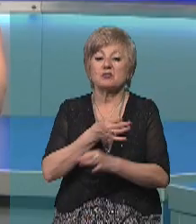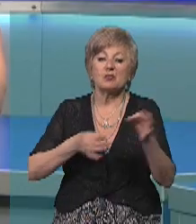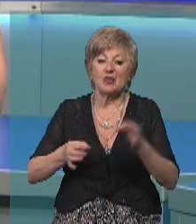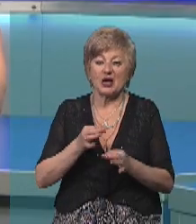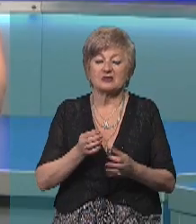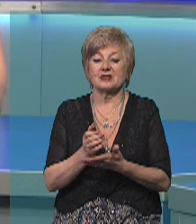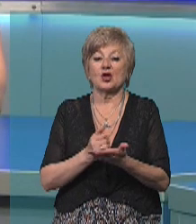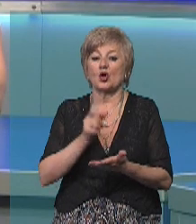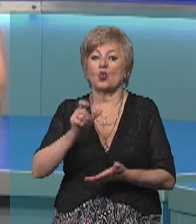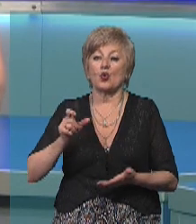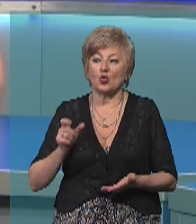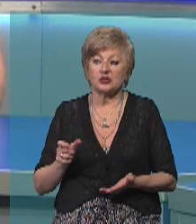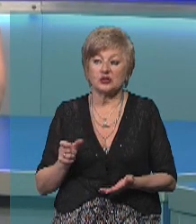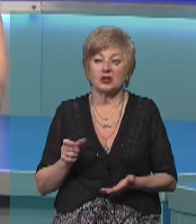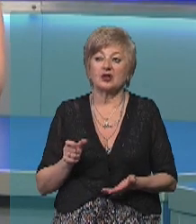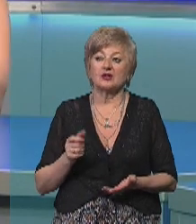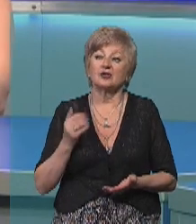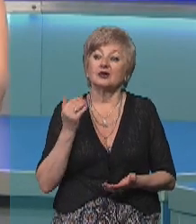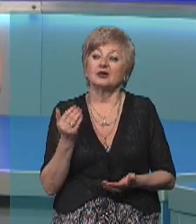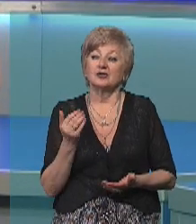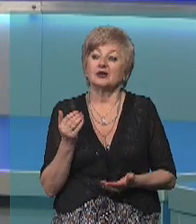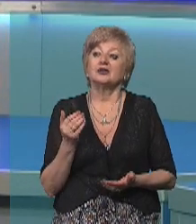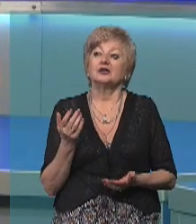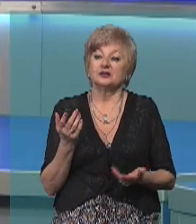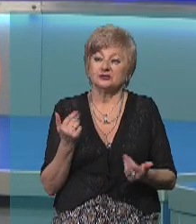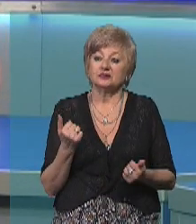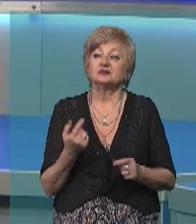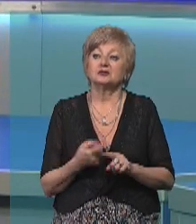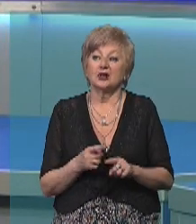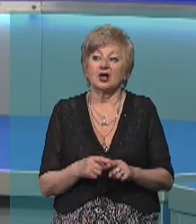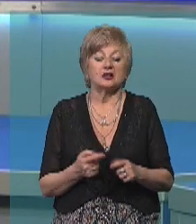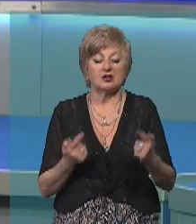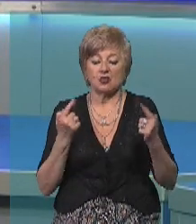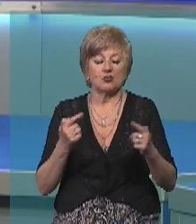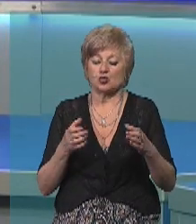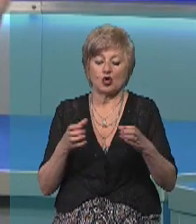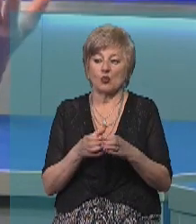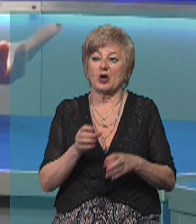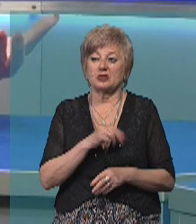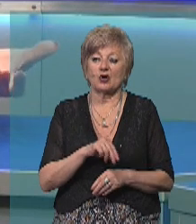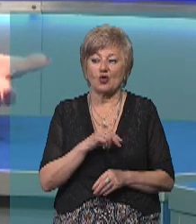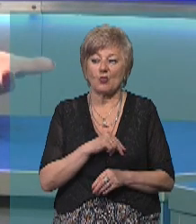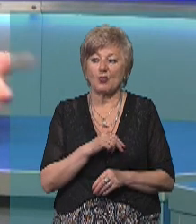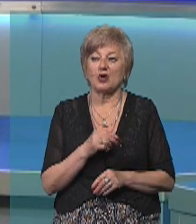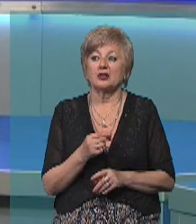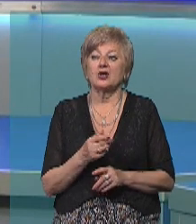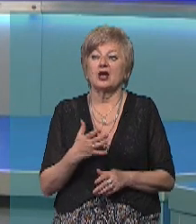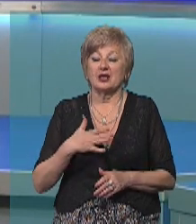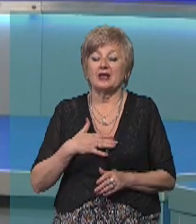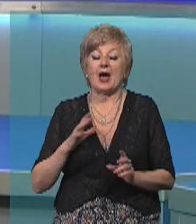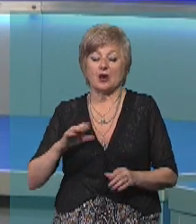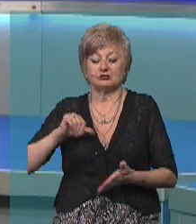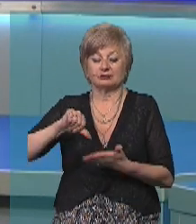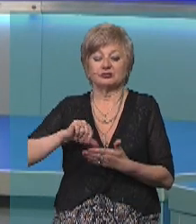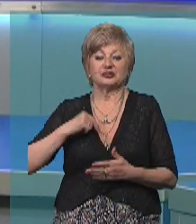кандидатами. Ну, ми, це в першу чергу пані Наталя. Ні, тут проводила. Тут, насправді, це дуже велика командна робота. Я, скажімо так, була більше обличчям,